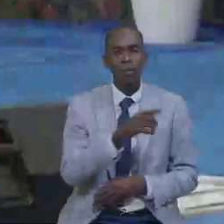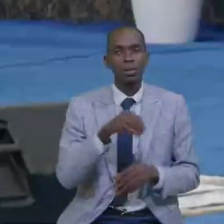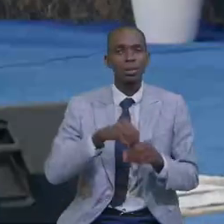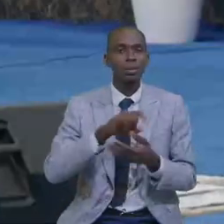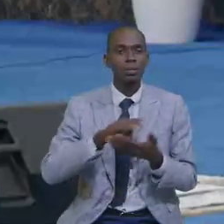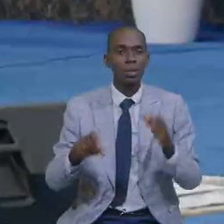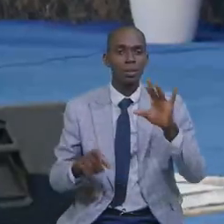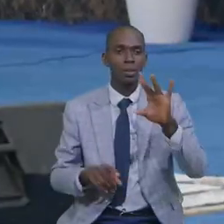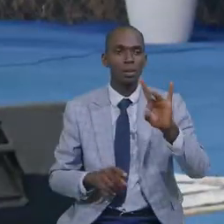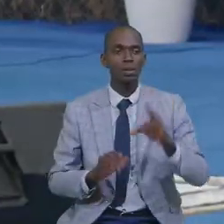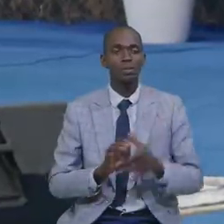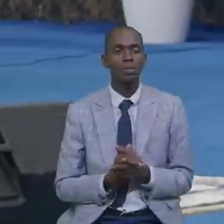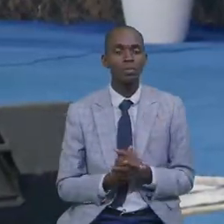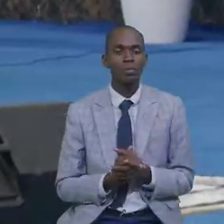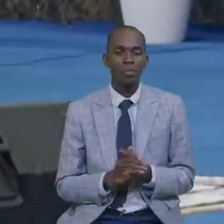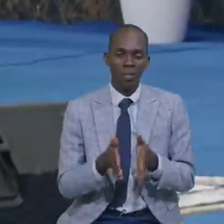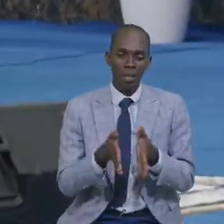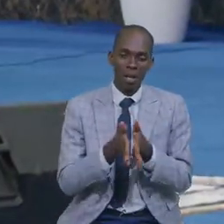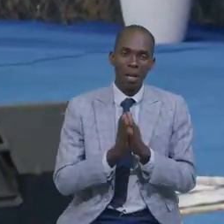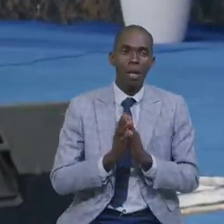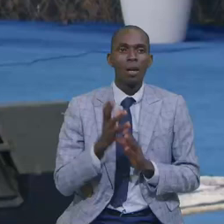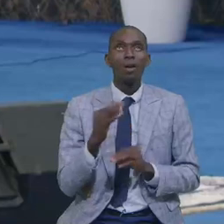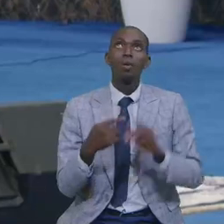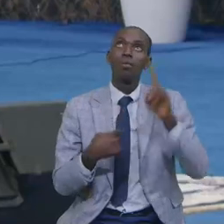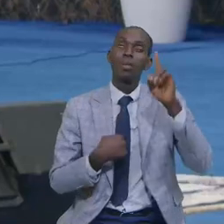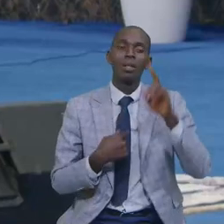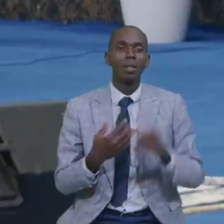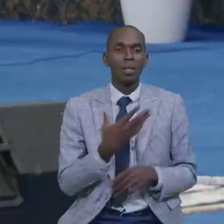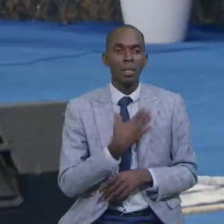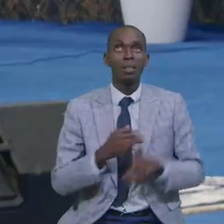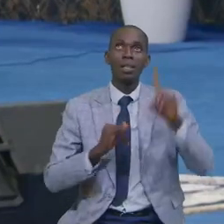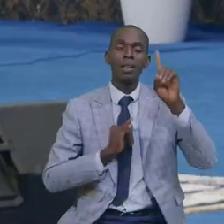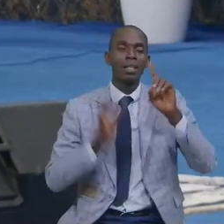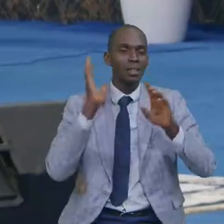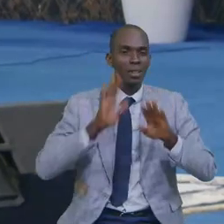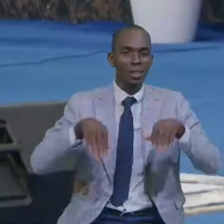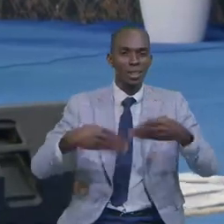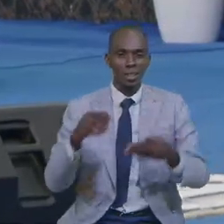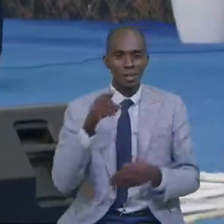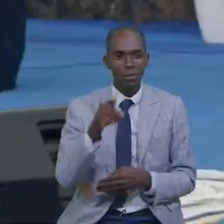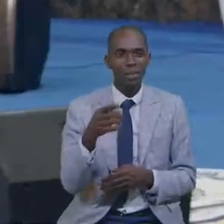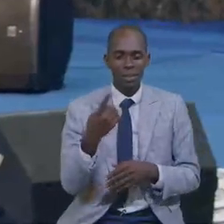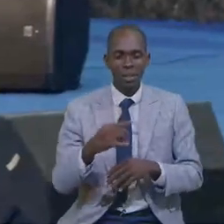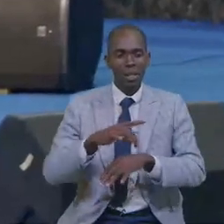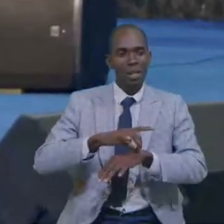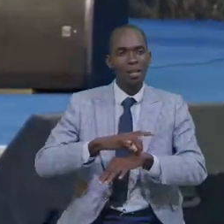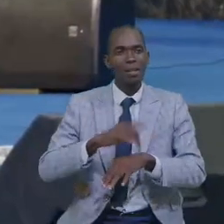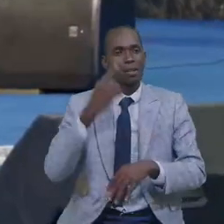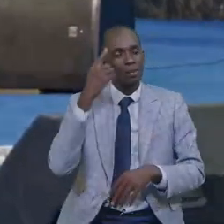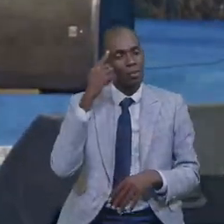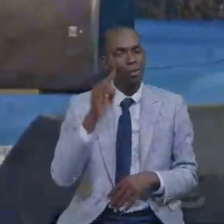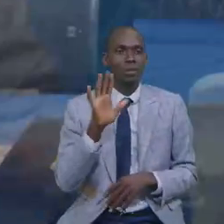versez 8 verset 8 demande-moi et je te donnerai les